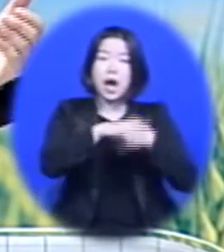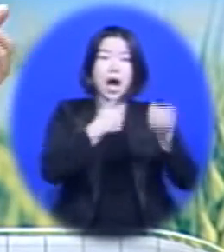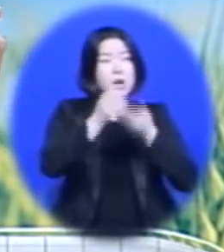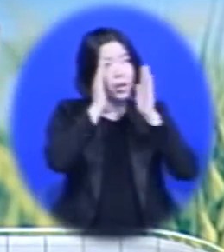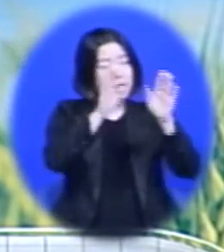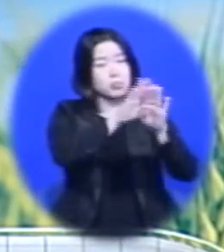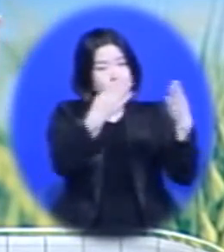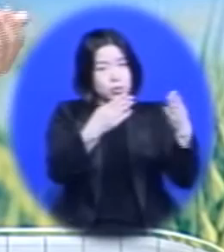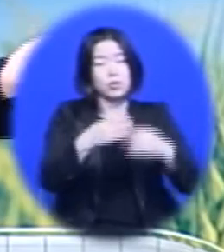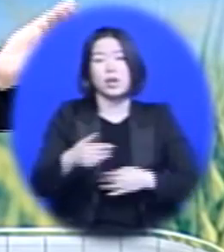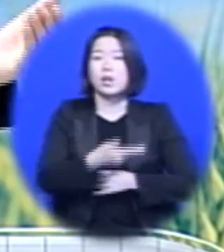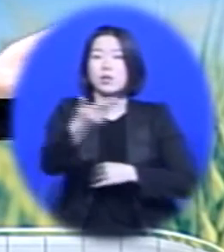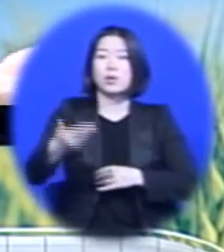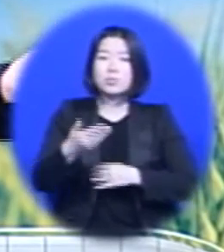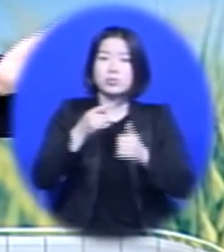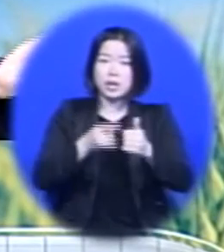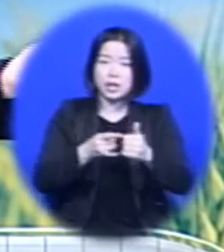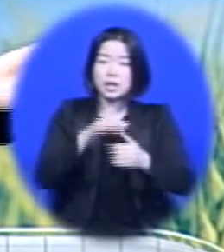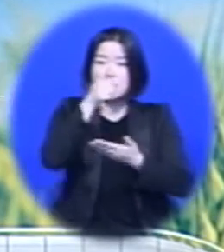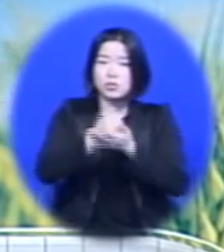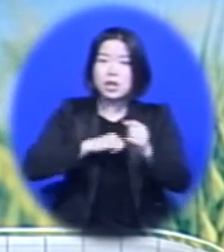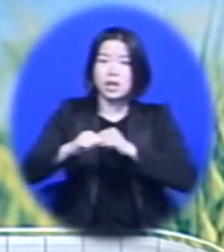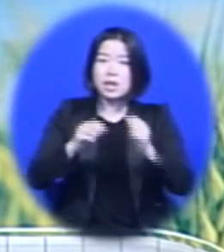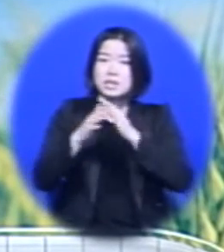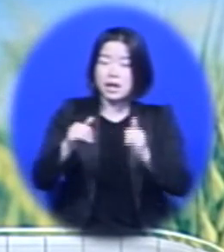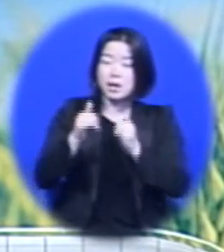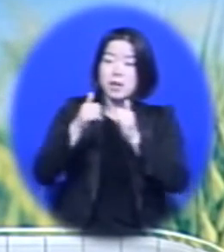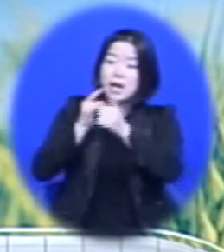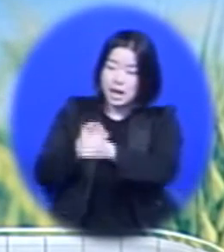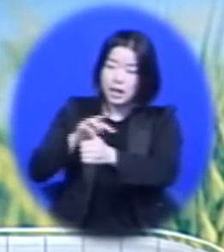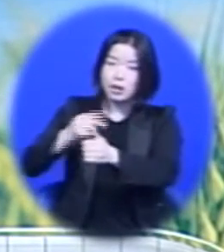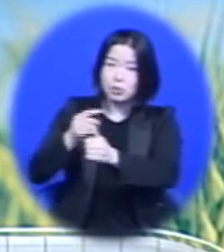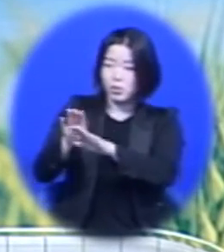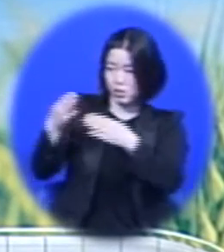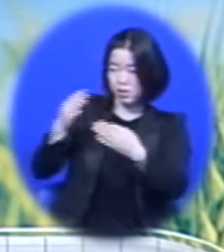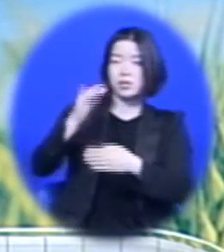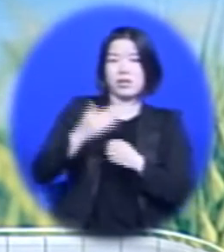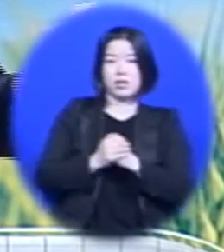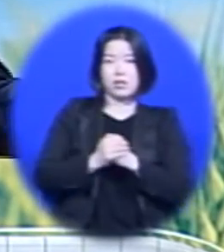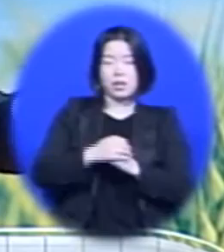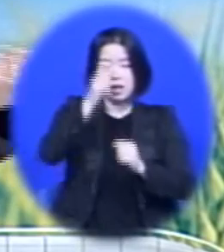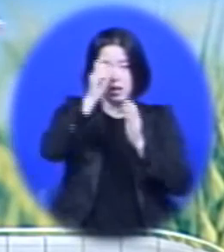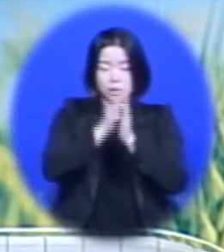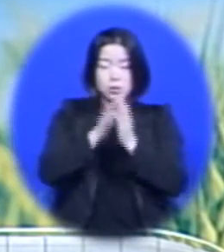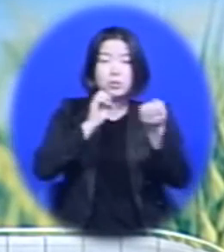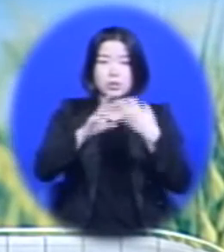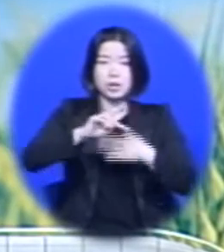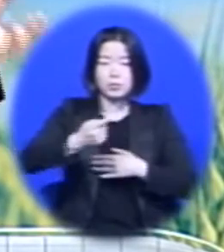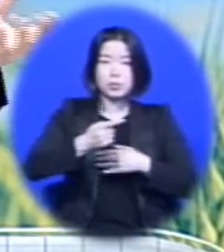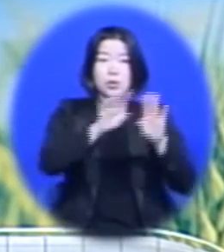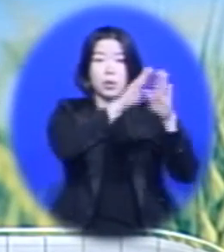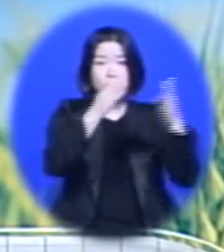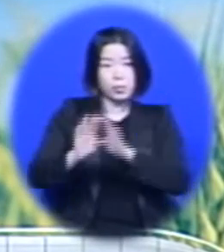되고 여러분에게 죄를 지은 사람에게도 문이 열려 있어야 됩니다. 여러분 기도 응답도 두 문이 다 열려야 되는